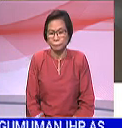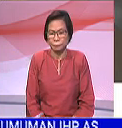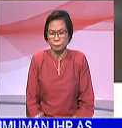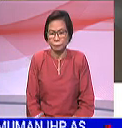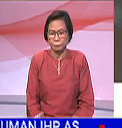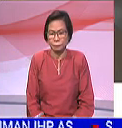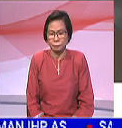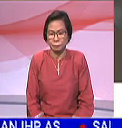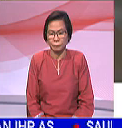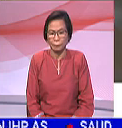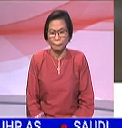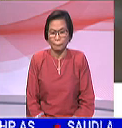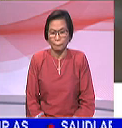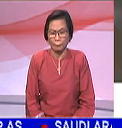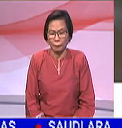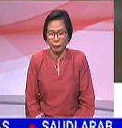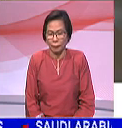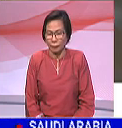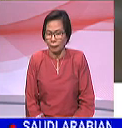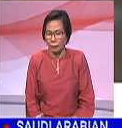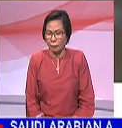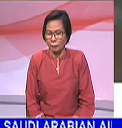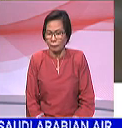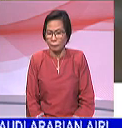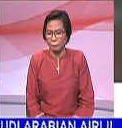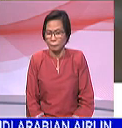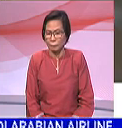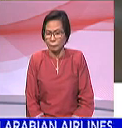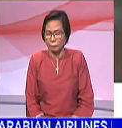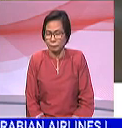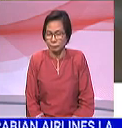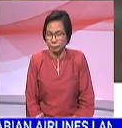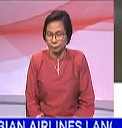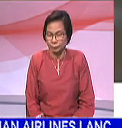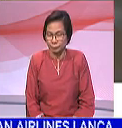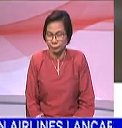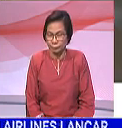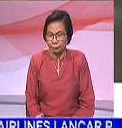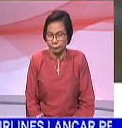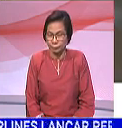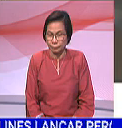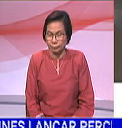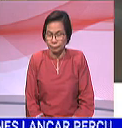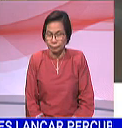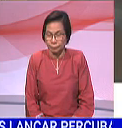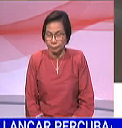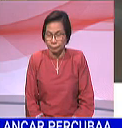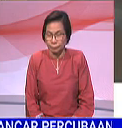HBD intro Hijr hadiahnya banyak sekali so